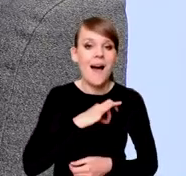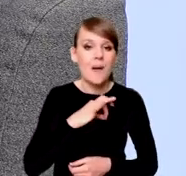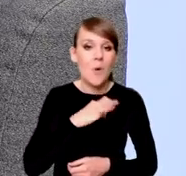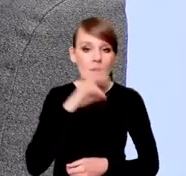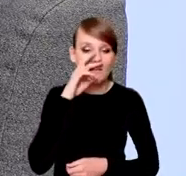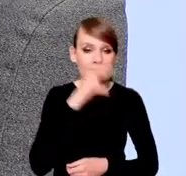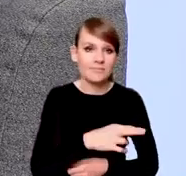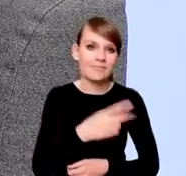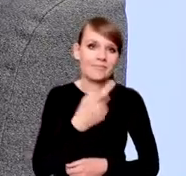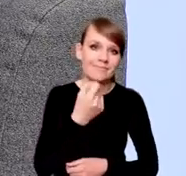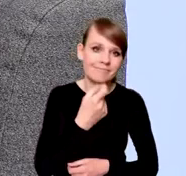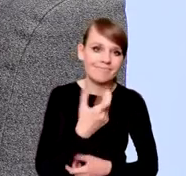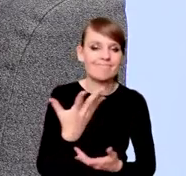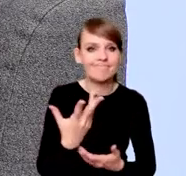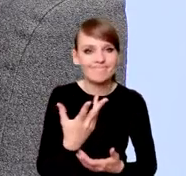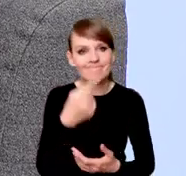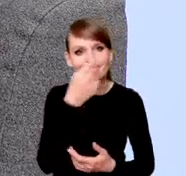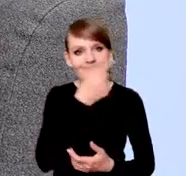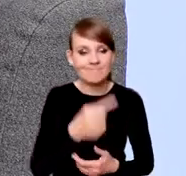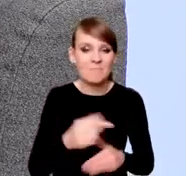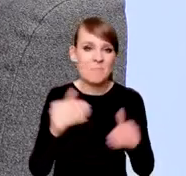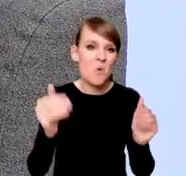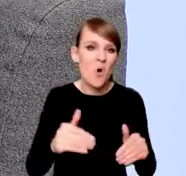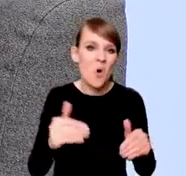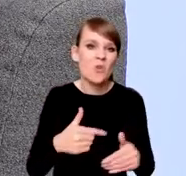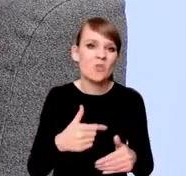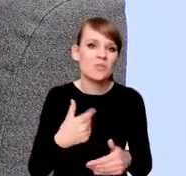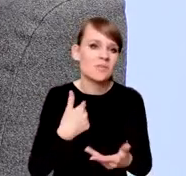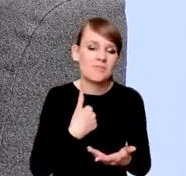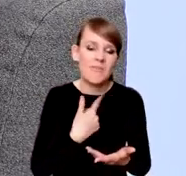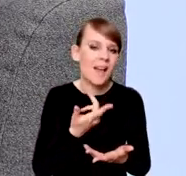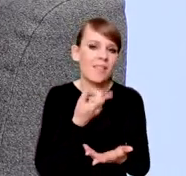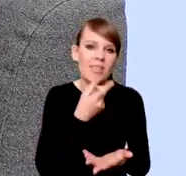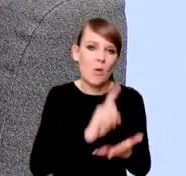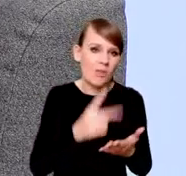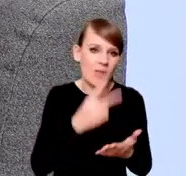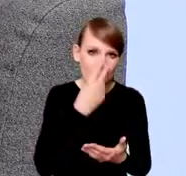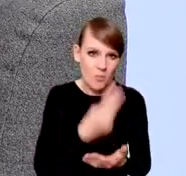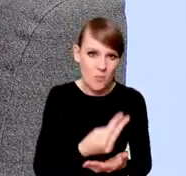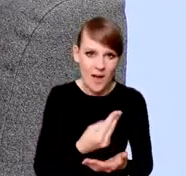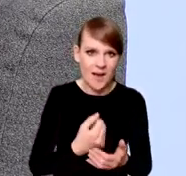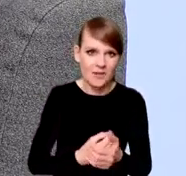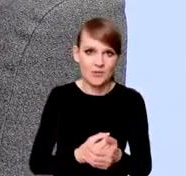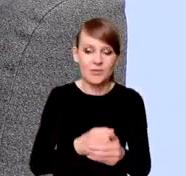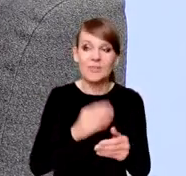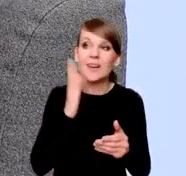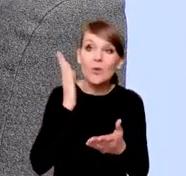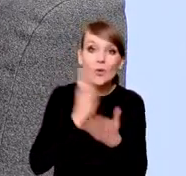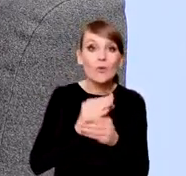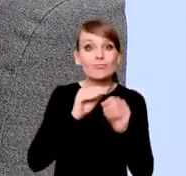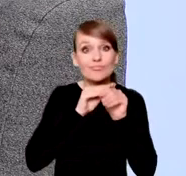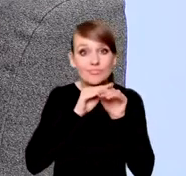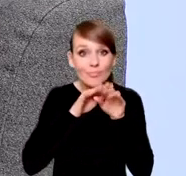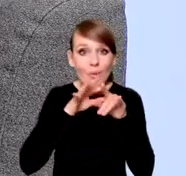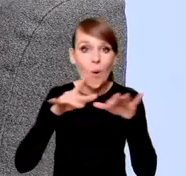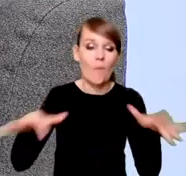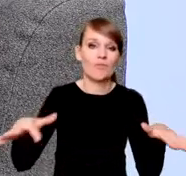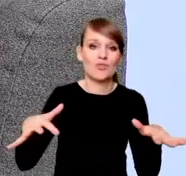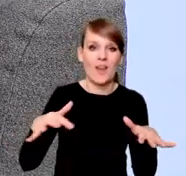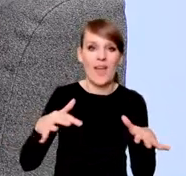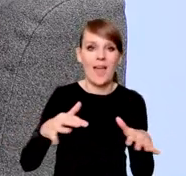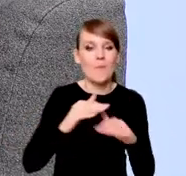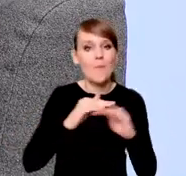pesymistyczna, bo ja może nie doczekam takiej powszechnej aplikacyjności i takiego podniesienia